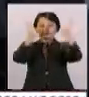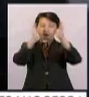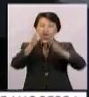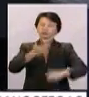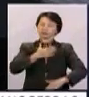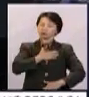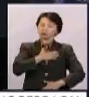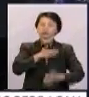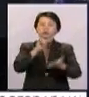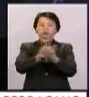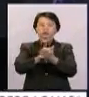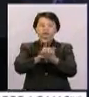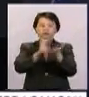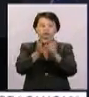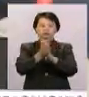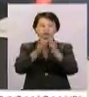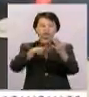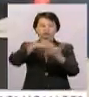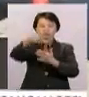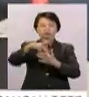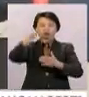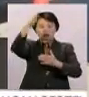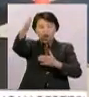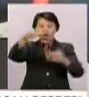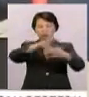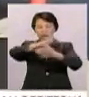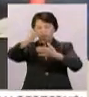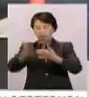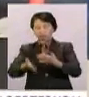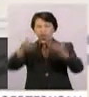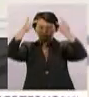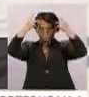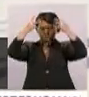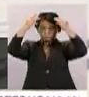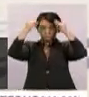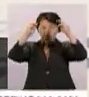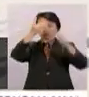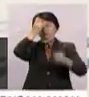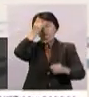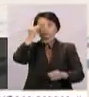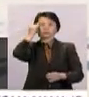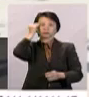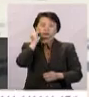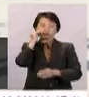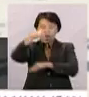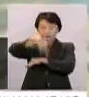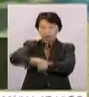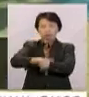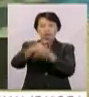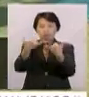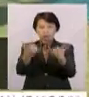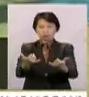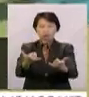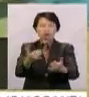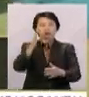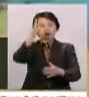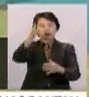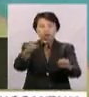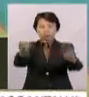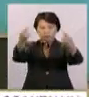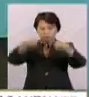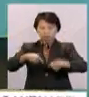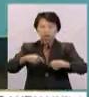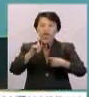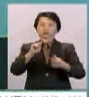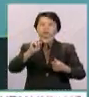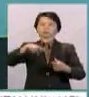pelancarannya yang menjadi kemuncak program bakal disempurnakan Perdana Menteri Tun Dr. Mahathir Mohamad malam ini. Ia dijangka dihadiri